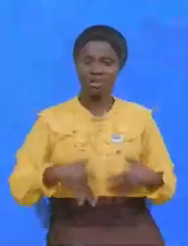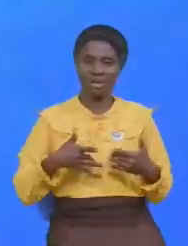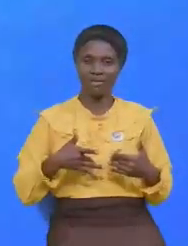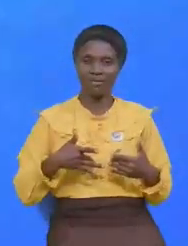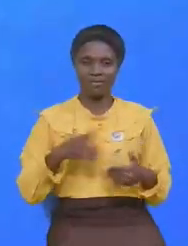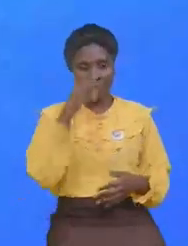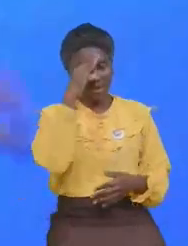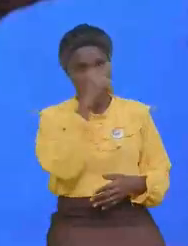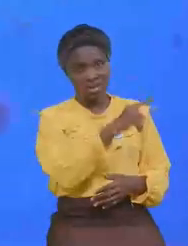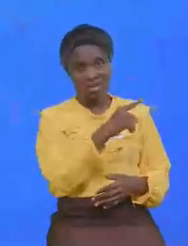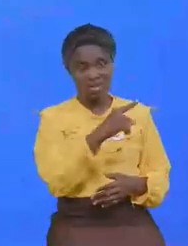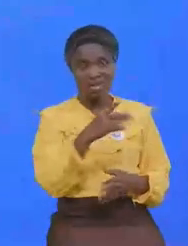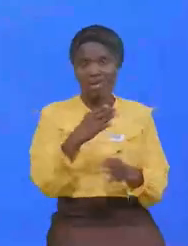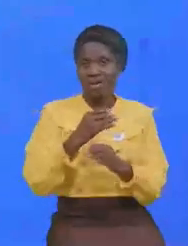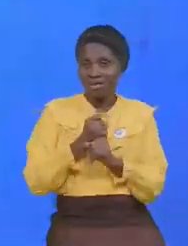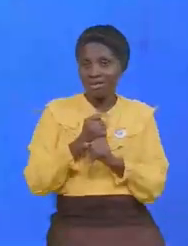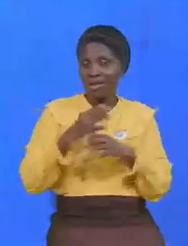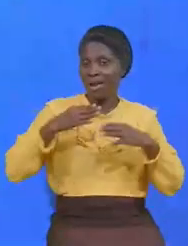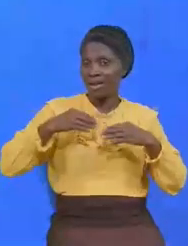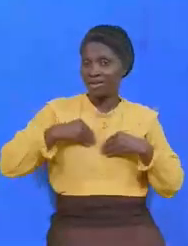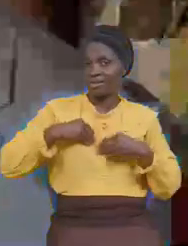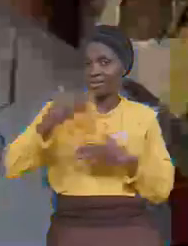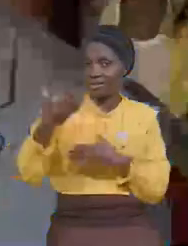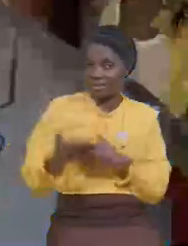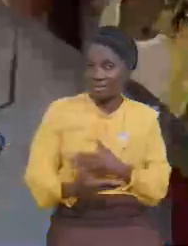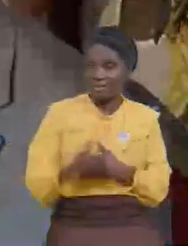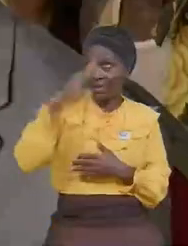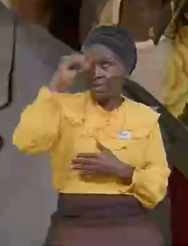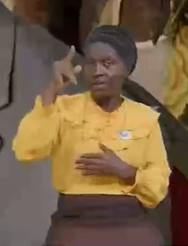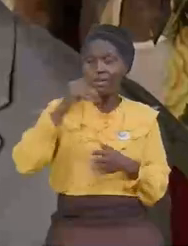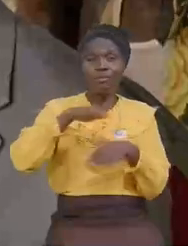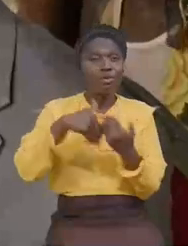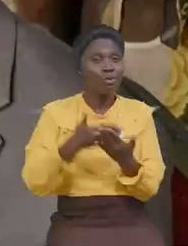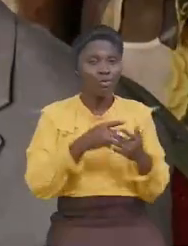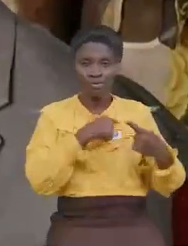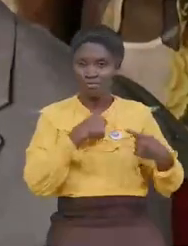vie. Il a reçu de tout son cœur.